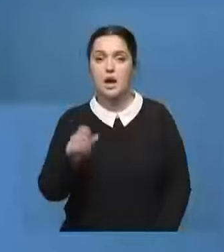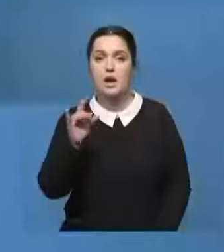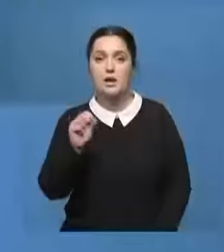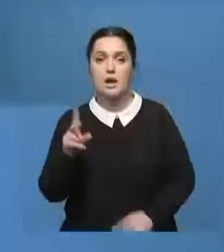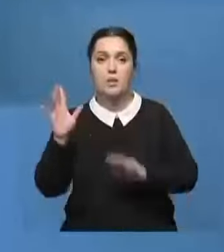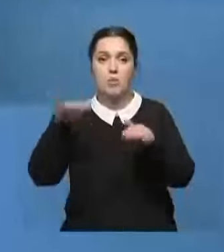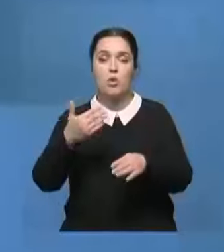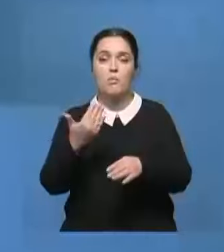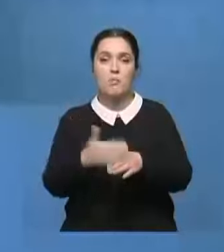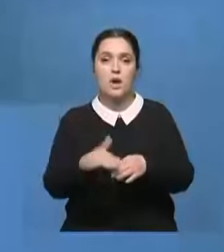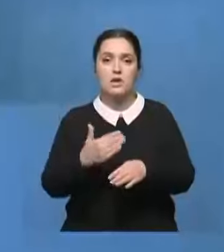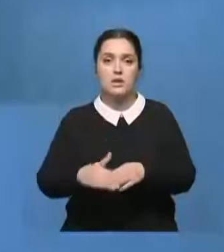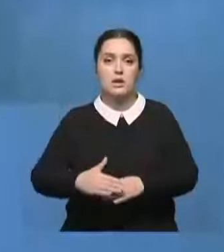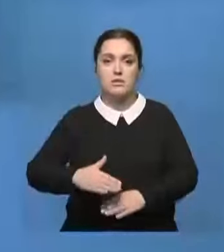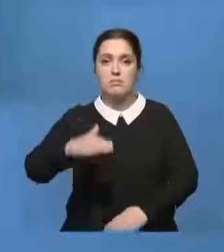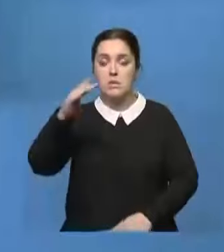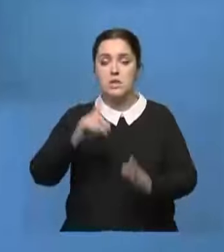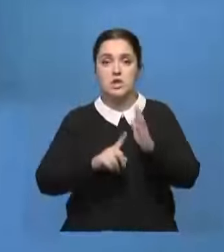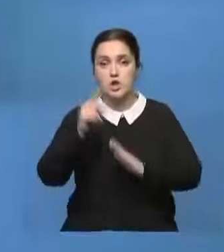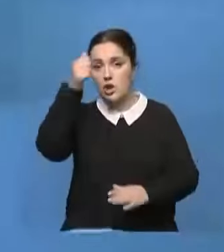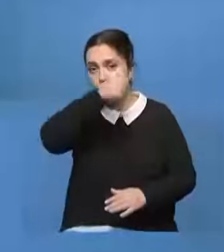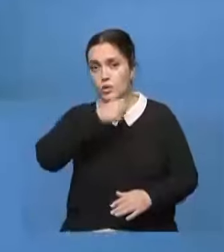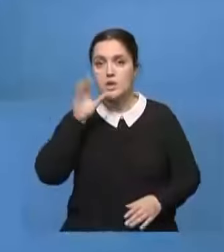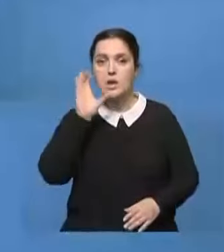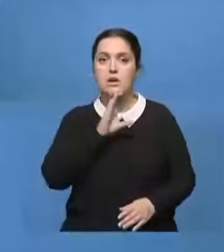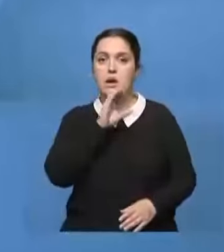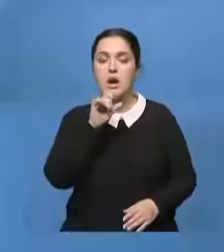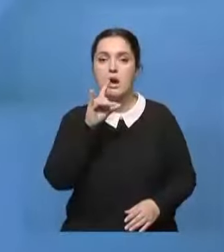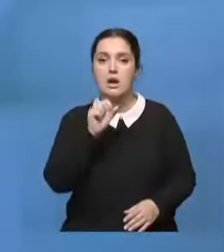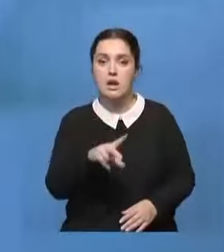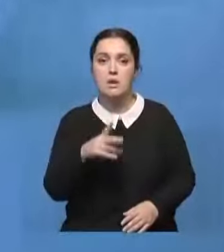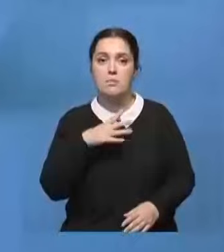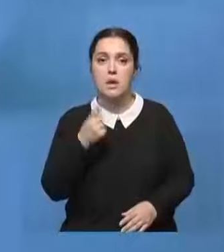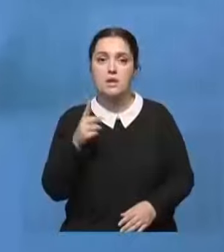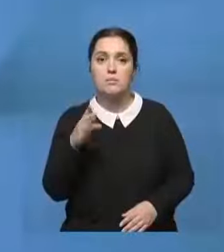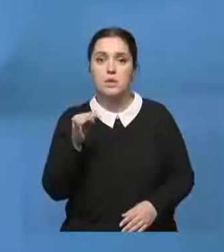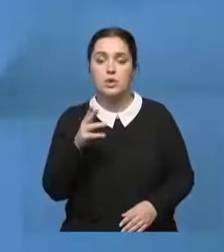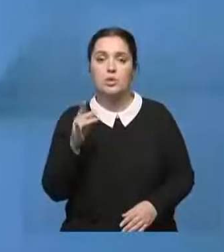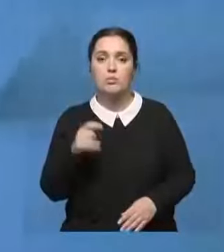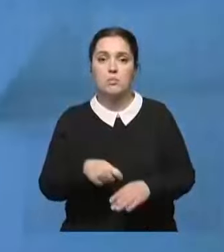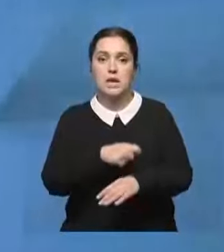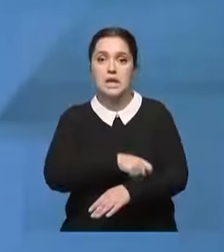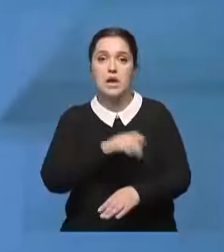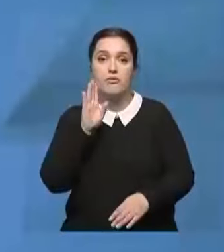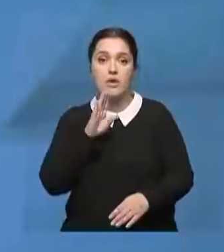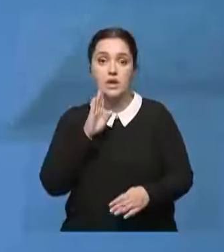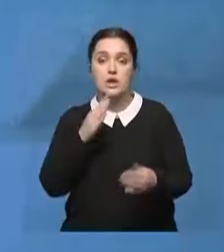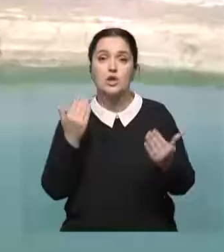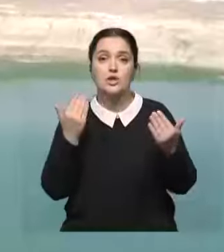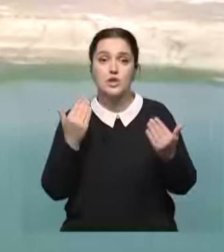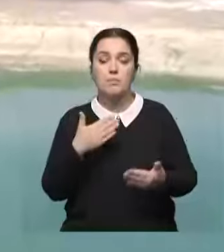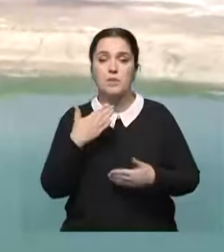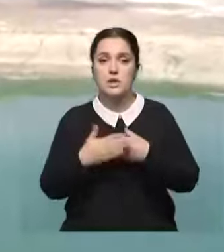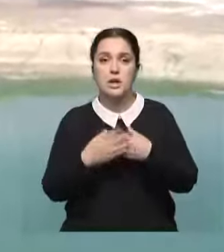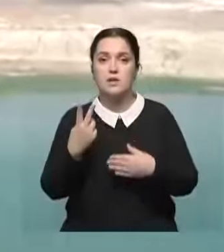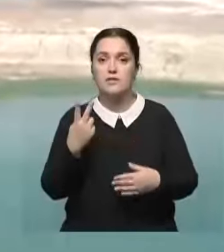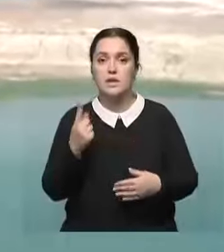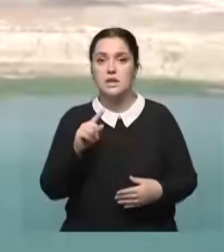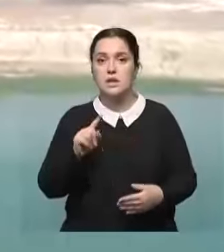Аральское море постепенно наполняется. С начала года в Северный Арал поступило свыше 1 000 000 000 кубометров воды, и сейчас объем составляет